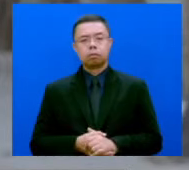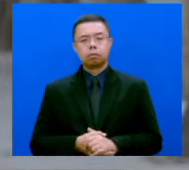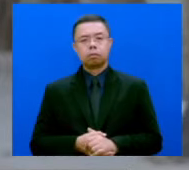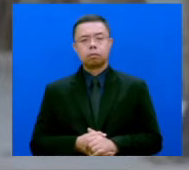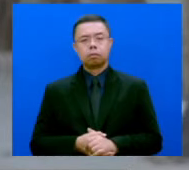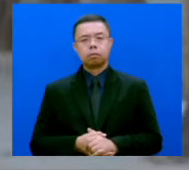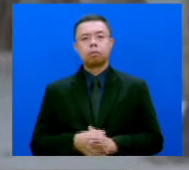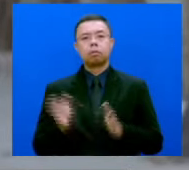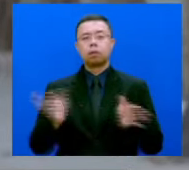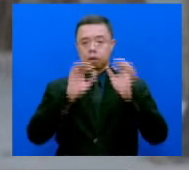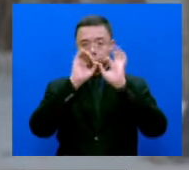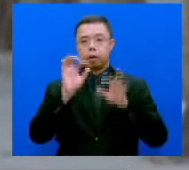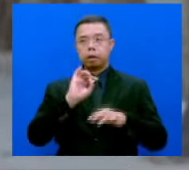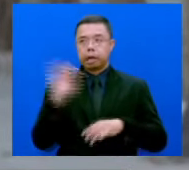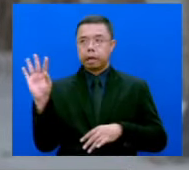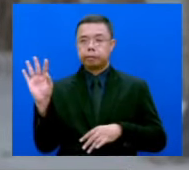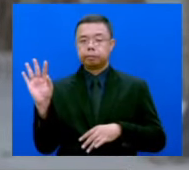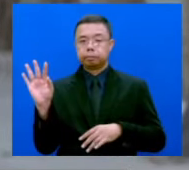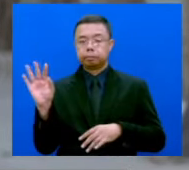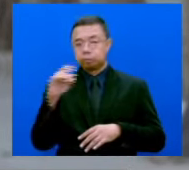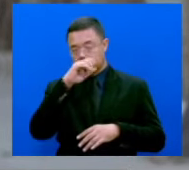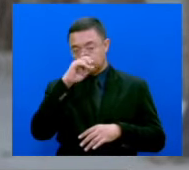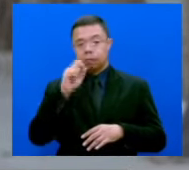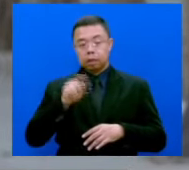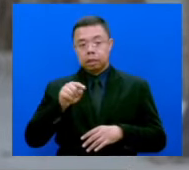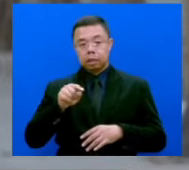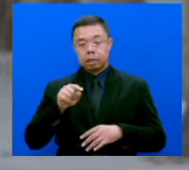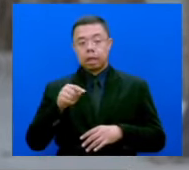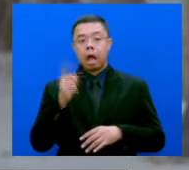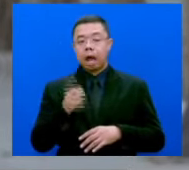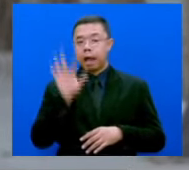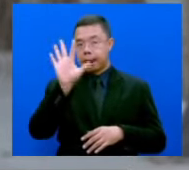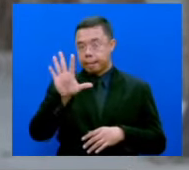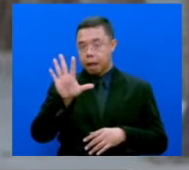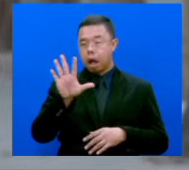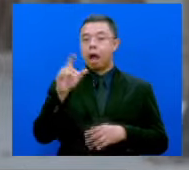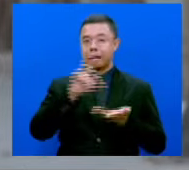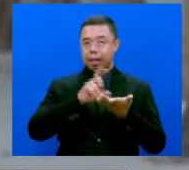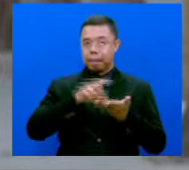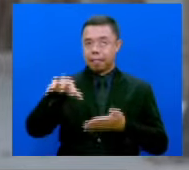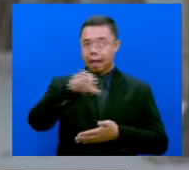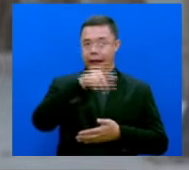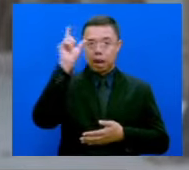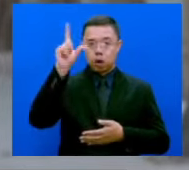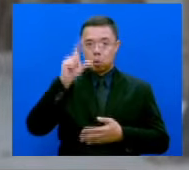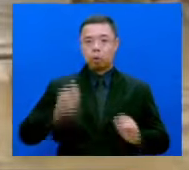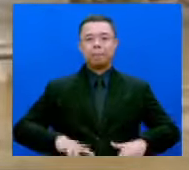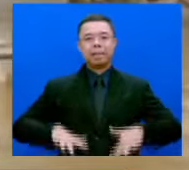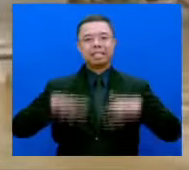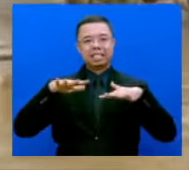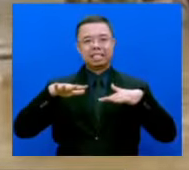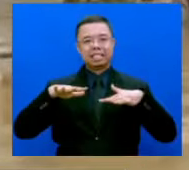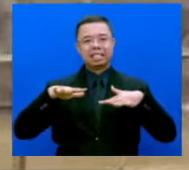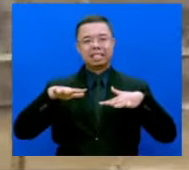Kita beralih ke informasi selanjutnya, pemirsa. Ini banjir merendam 5 kecamatan di Kabupaten Luwu Utara, Sulawesi Selatan. Hal